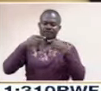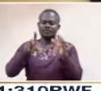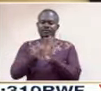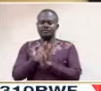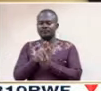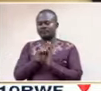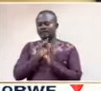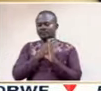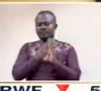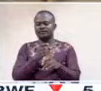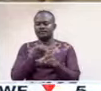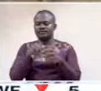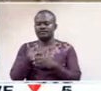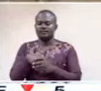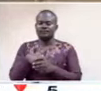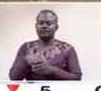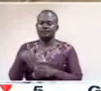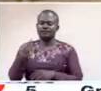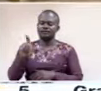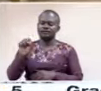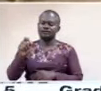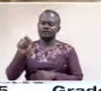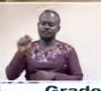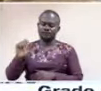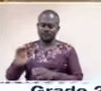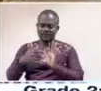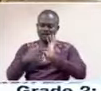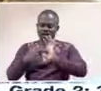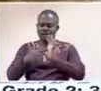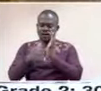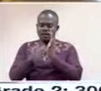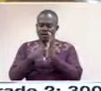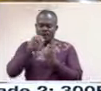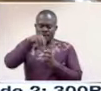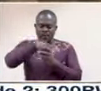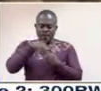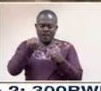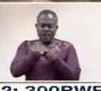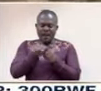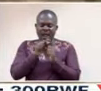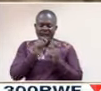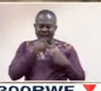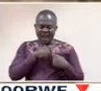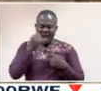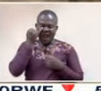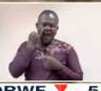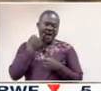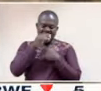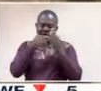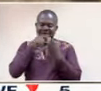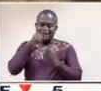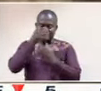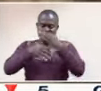akumira ikoreshwa ry'ibikomoka kuri plastiki, bakunze kugaragaza ikibazo cy'ibyo gupfunyikamo nk'ikibakomereye. Kuba inganda zikora